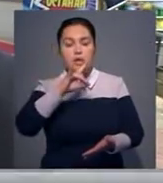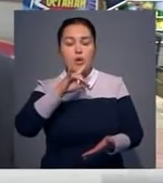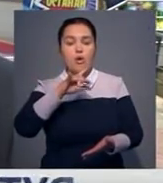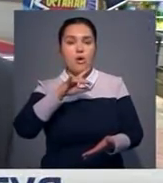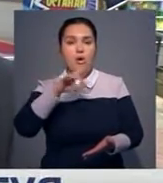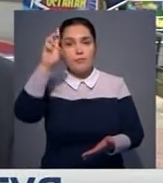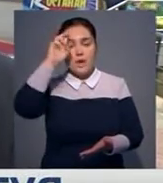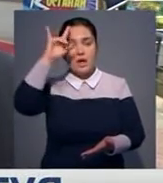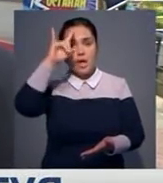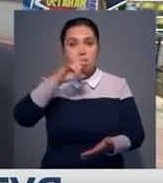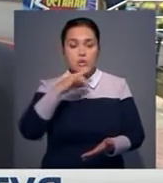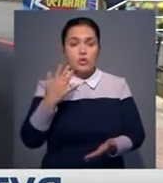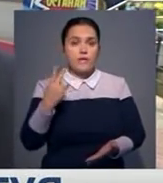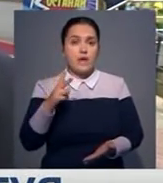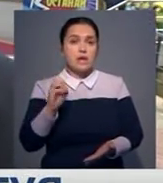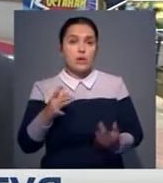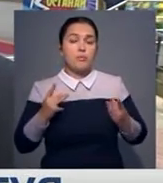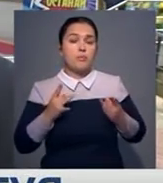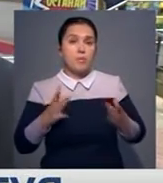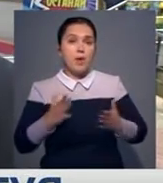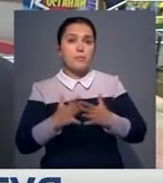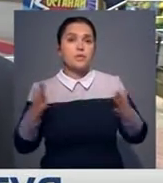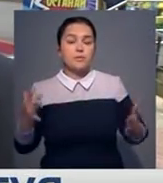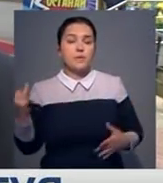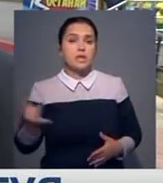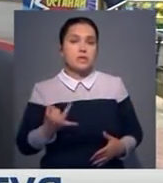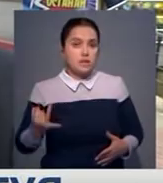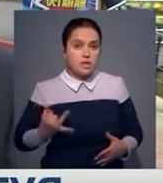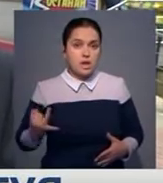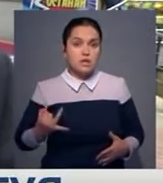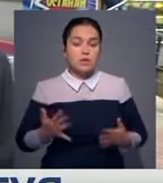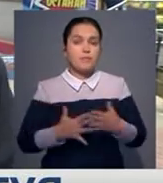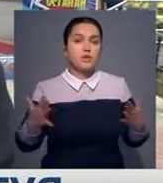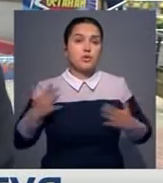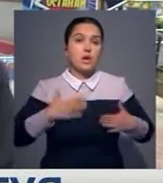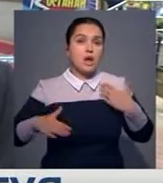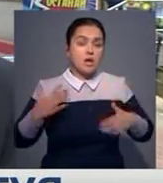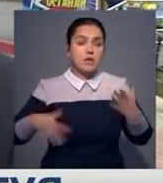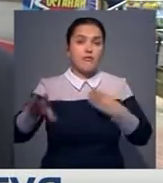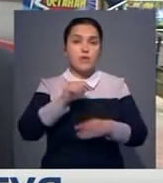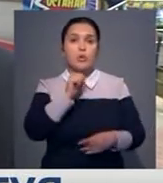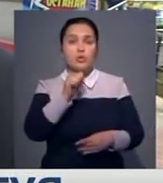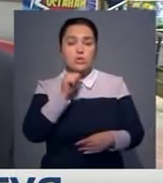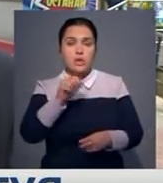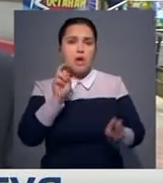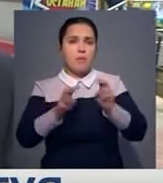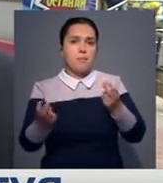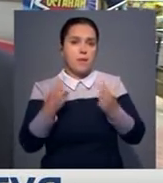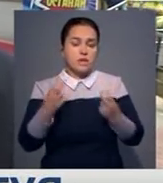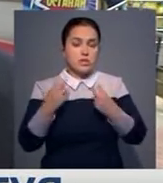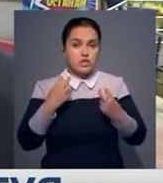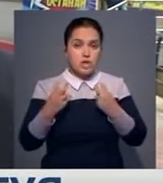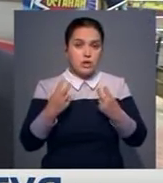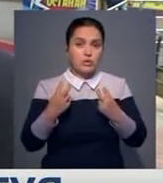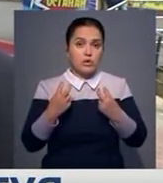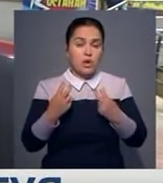мы его отмечаем. С большим интересом, с большой радостью все кустанайцы посещают его.